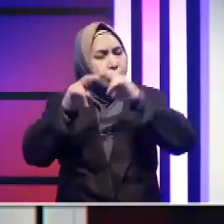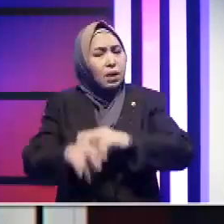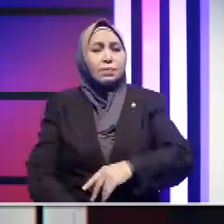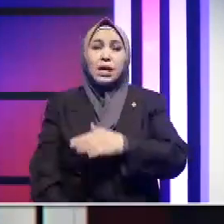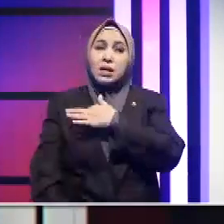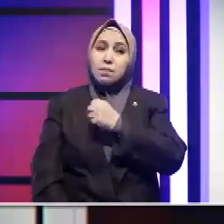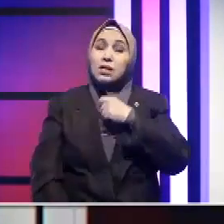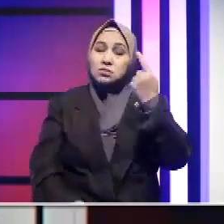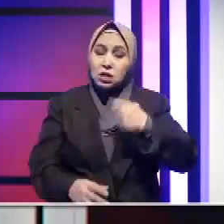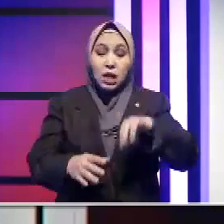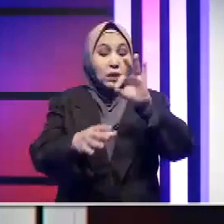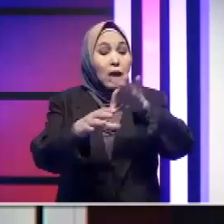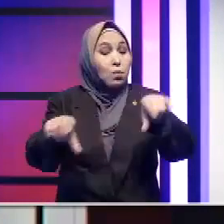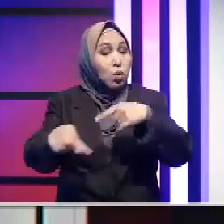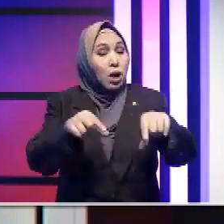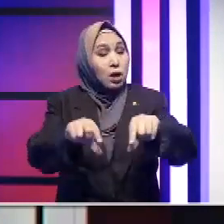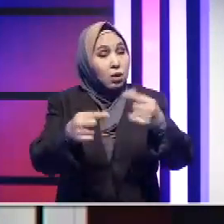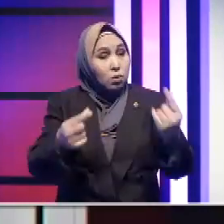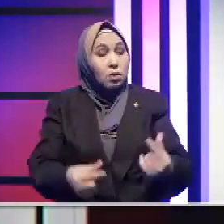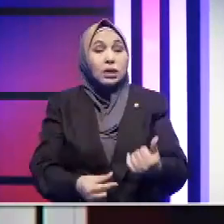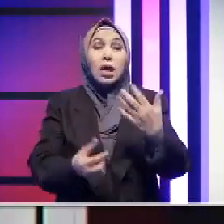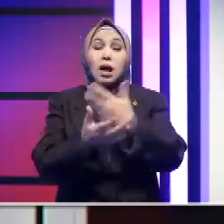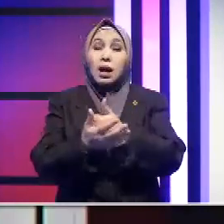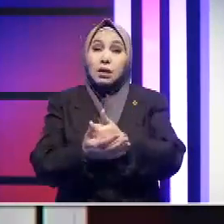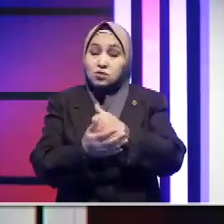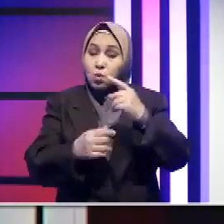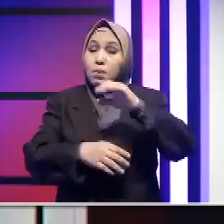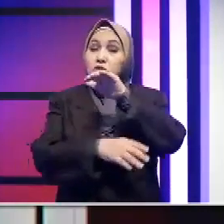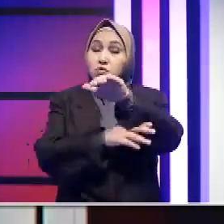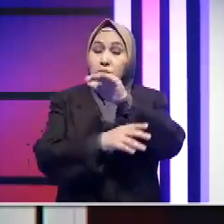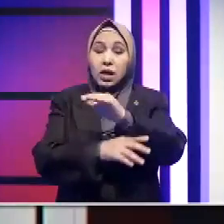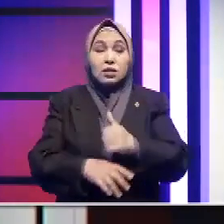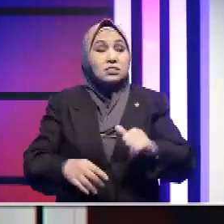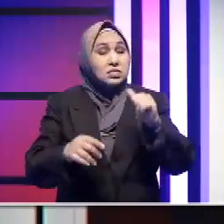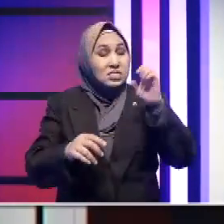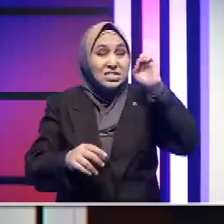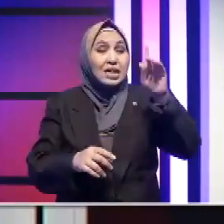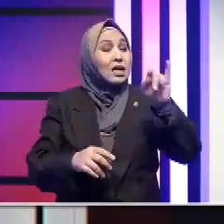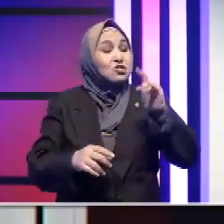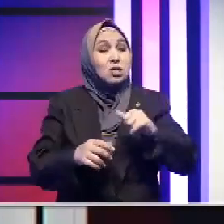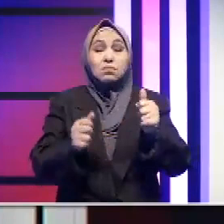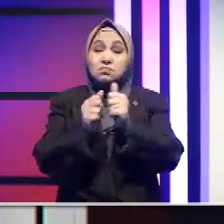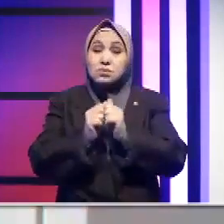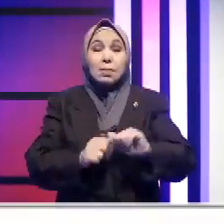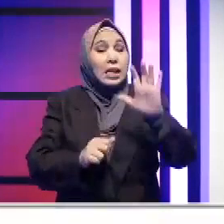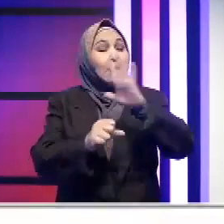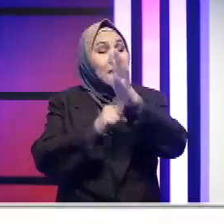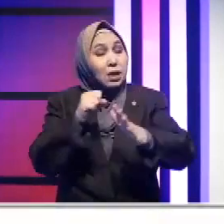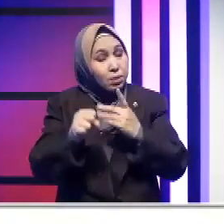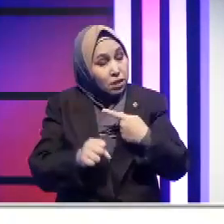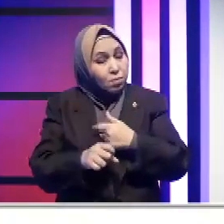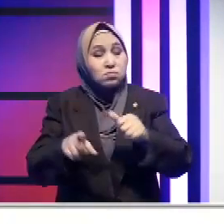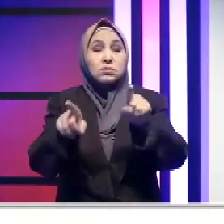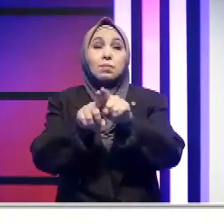Alquran satu perjuangan ya jkj lima tahun bersama bersama dengan Islam berjuang dan kita juga ingin